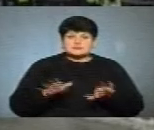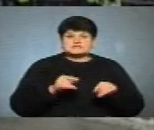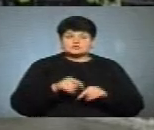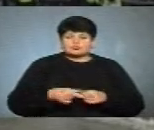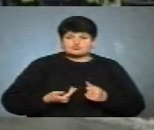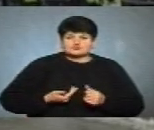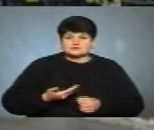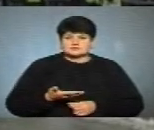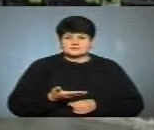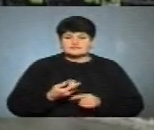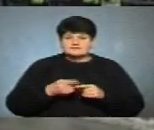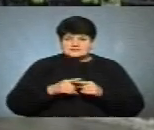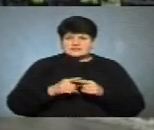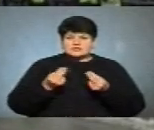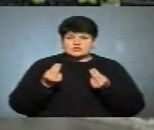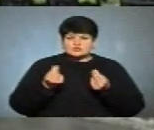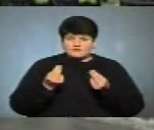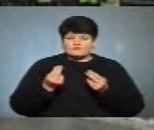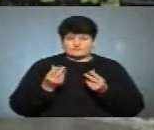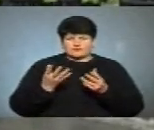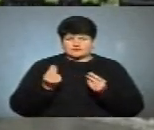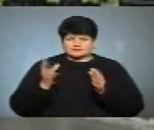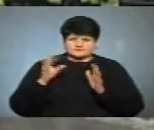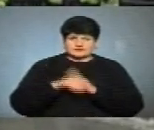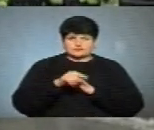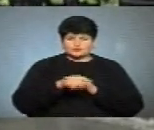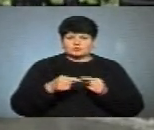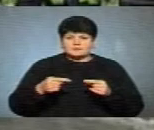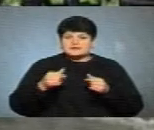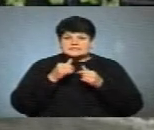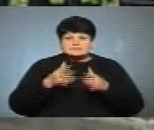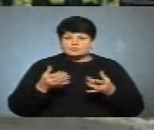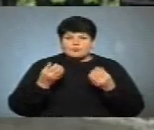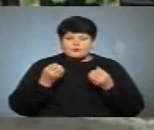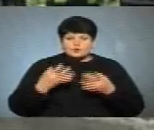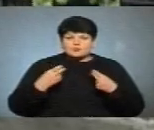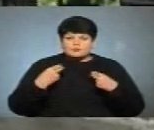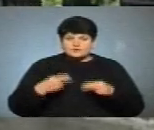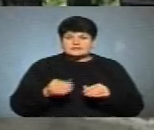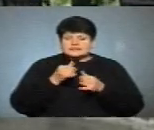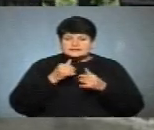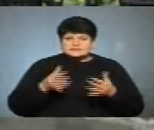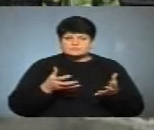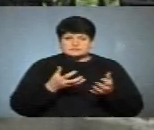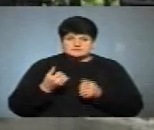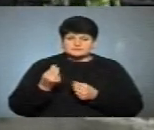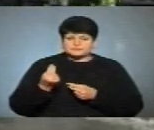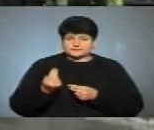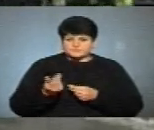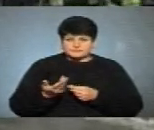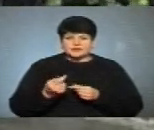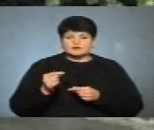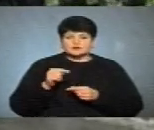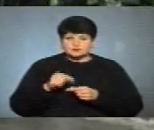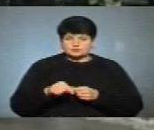Але в цей товар вкладені наші кошти. Ми ж не зможемо їх просто реалізувати і не зможемо вибрати ті кошти. І через